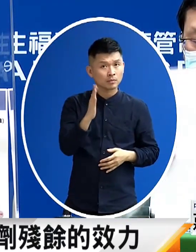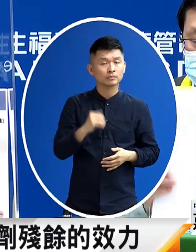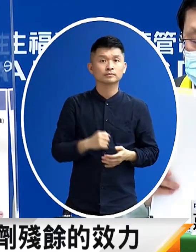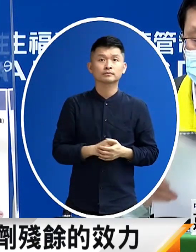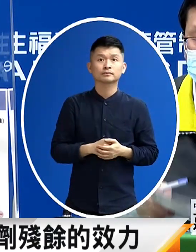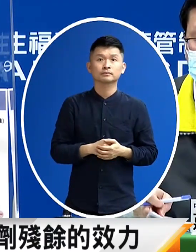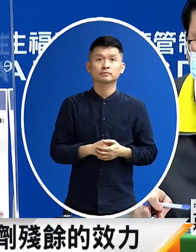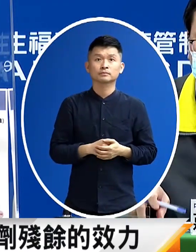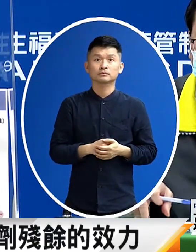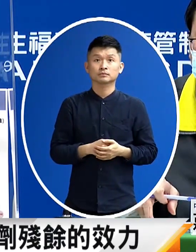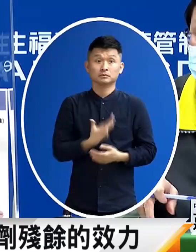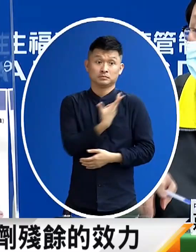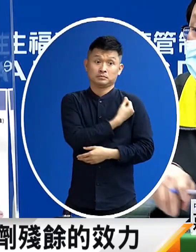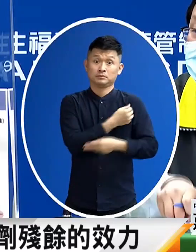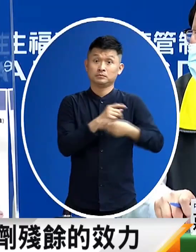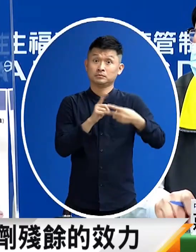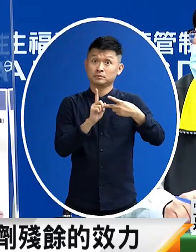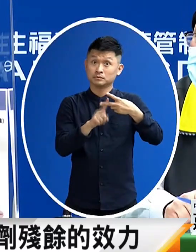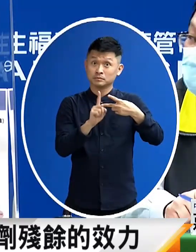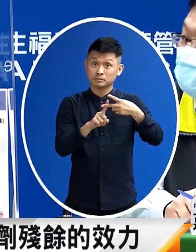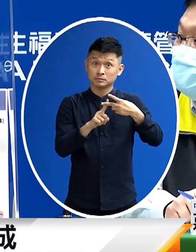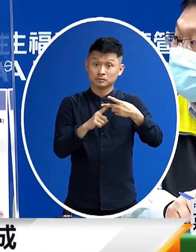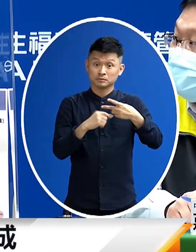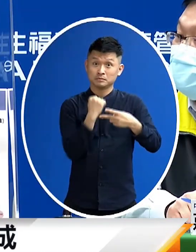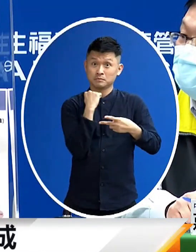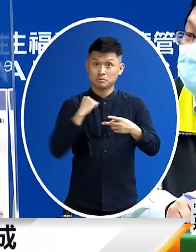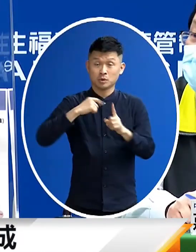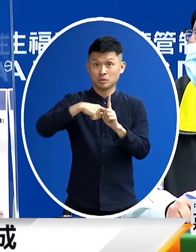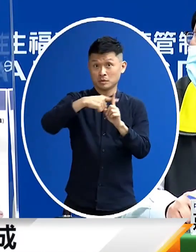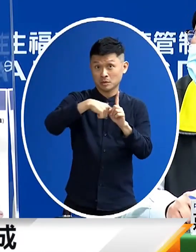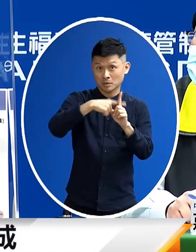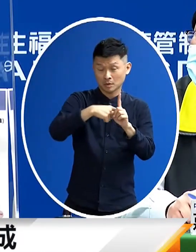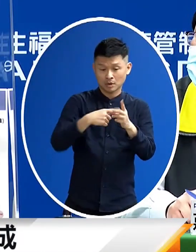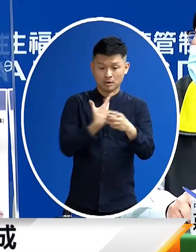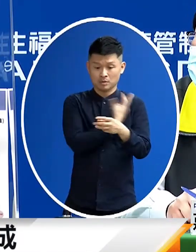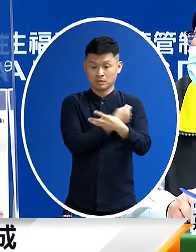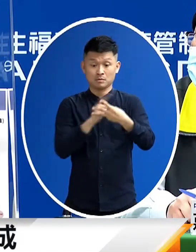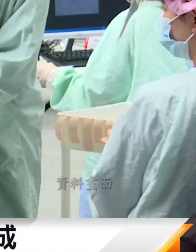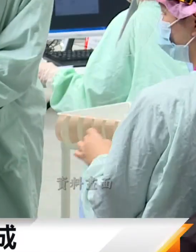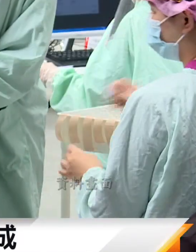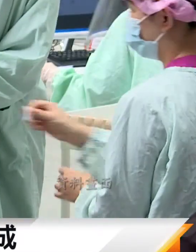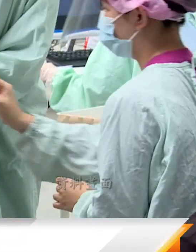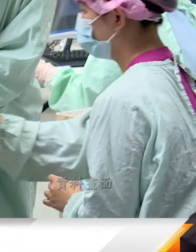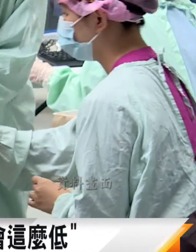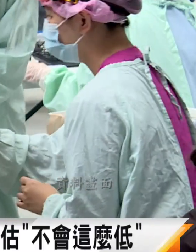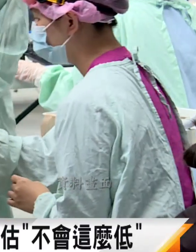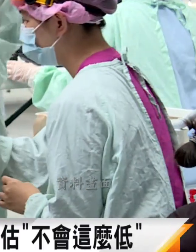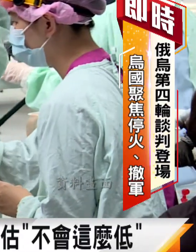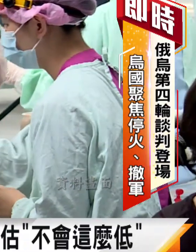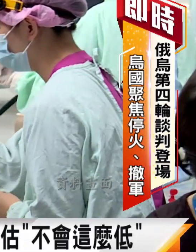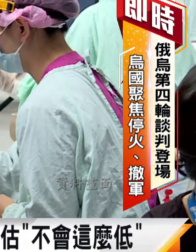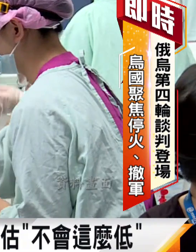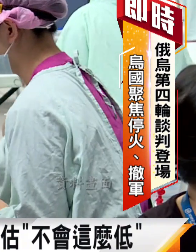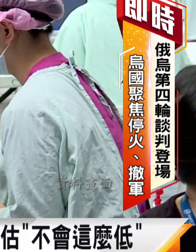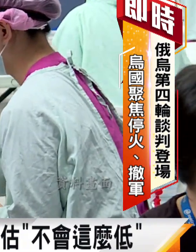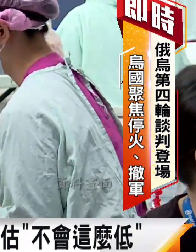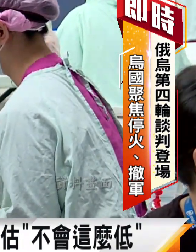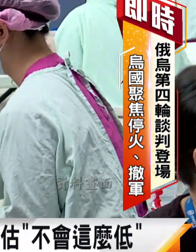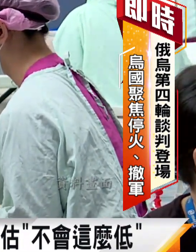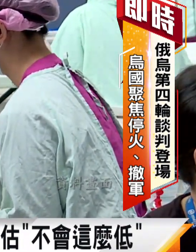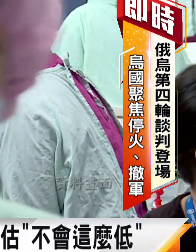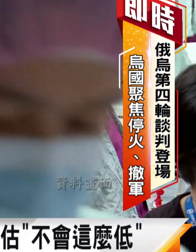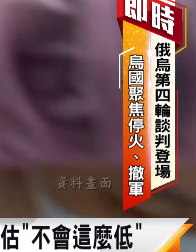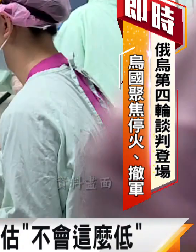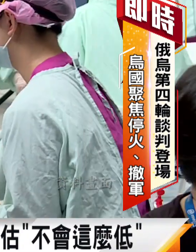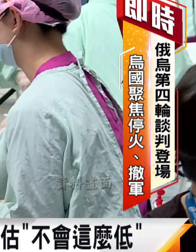看说一二剂还残余的效力，就算是第三剂，它都会超过这50%。 推估保护力方式各有不同，但